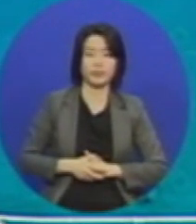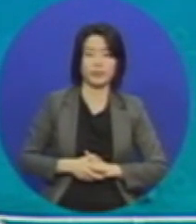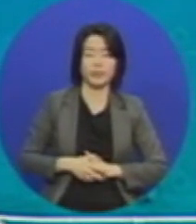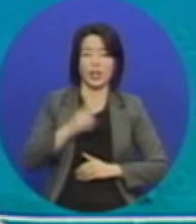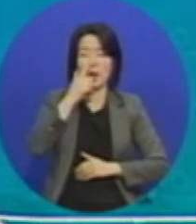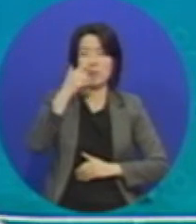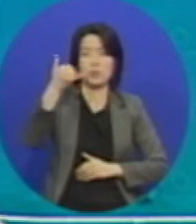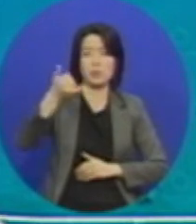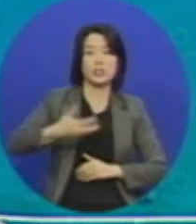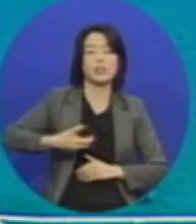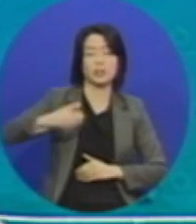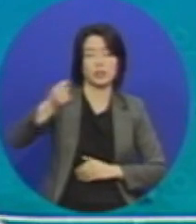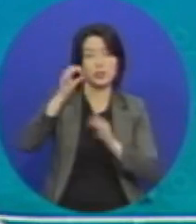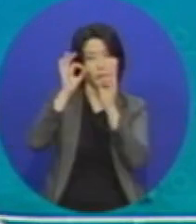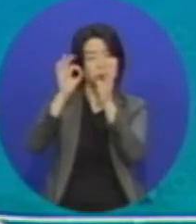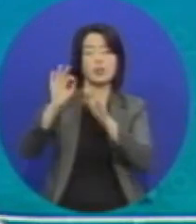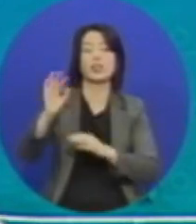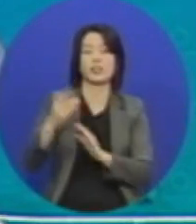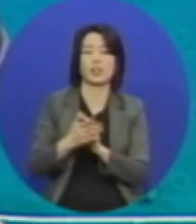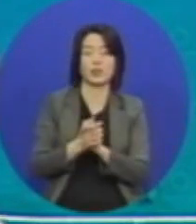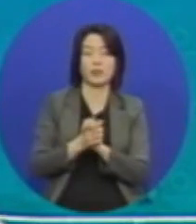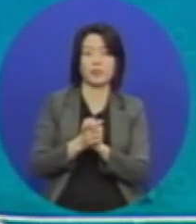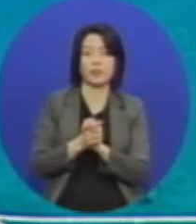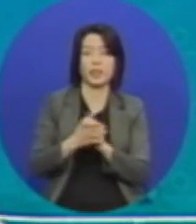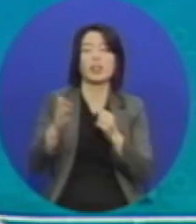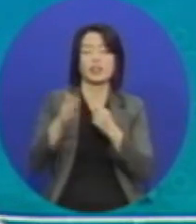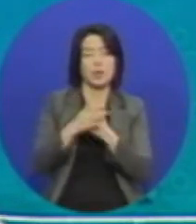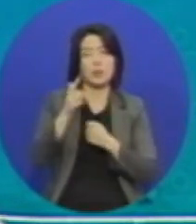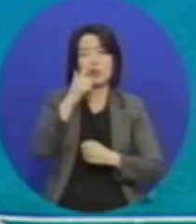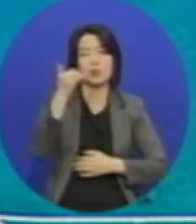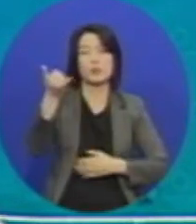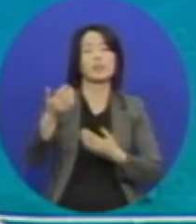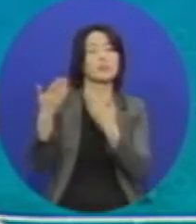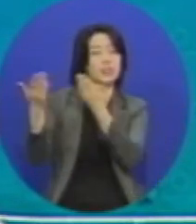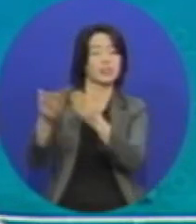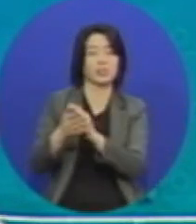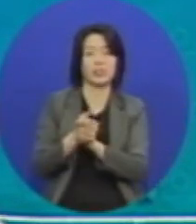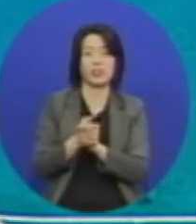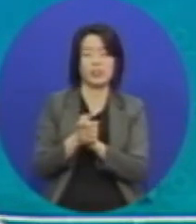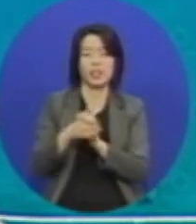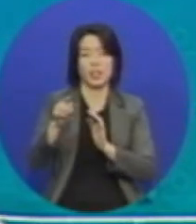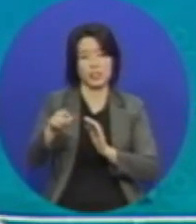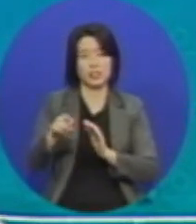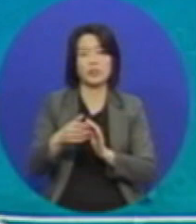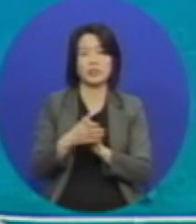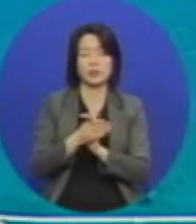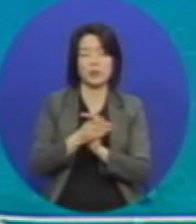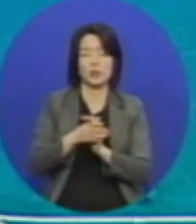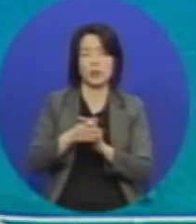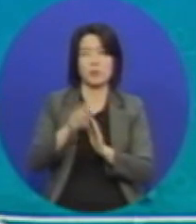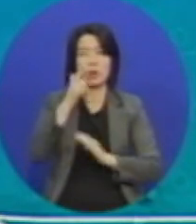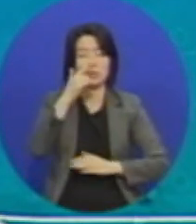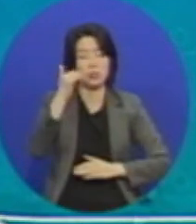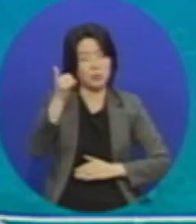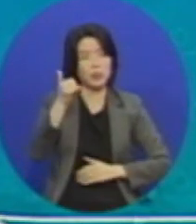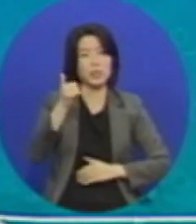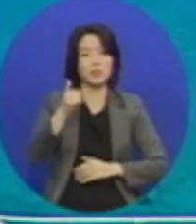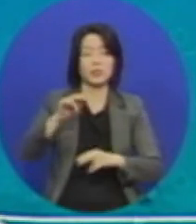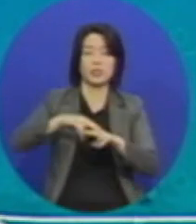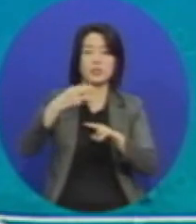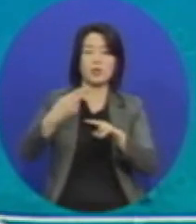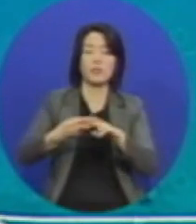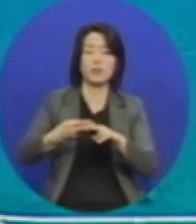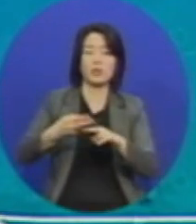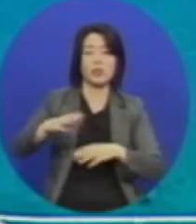부모님 것이 로 보이는 거죠 그러니까 부모님께 가져오는 겁니다 그리고 그것으로 부모님께 드릴 선물을 먼저